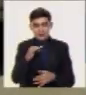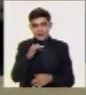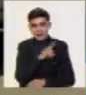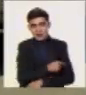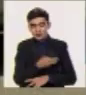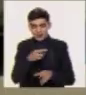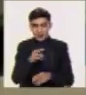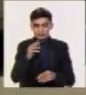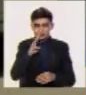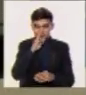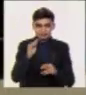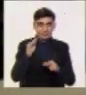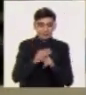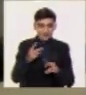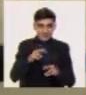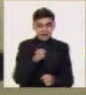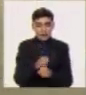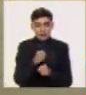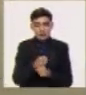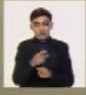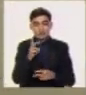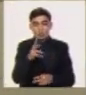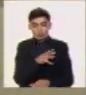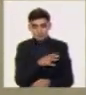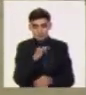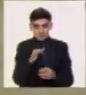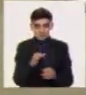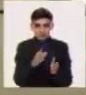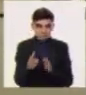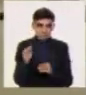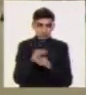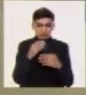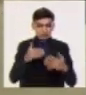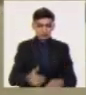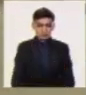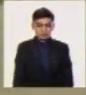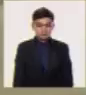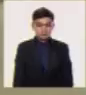деп берілген өтемақы да атқарған жұмыс сағатына сәйкес төленгендігін айтты.